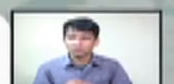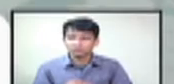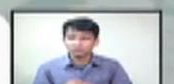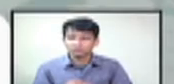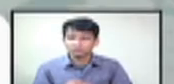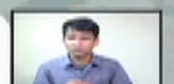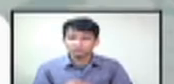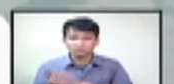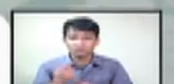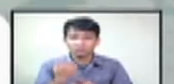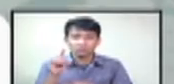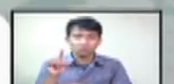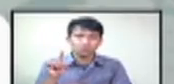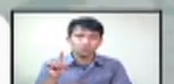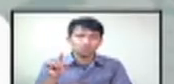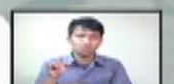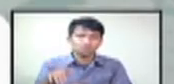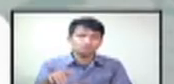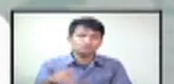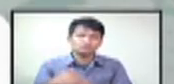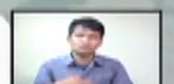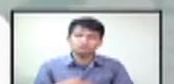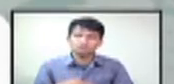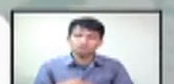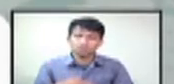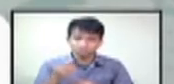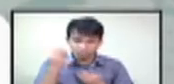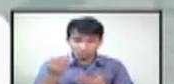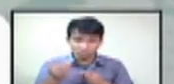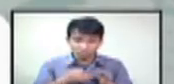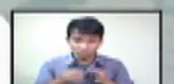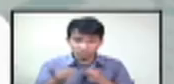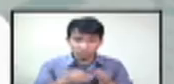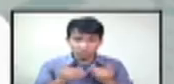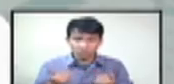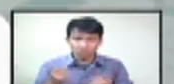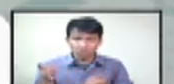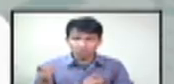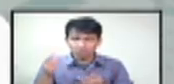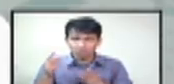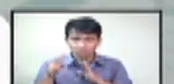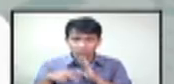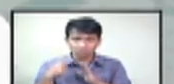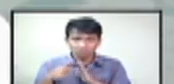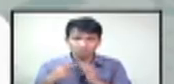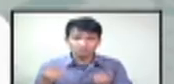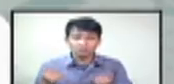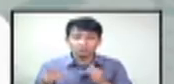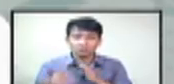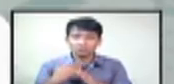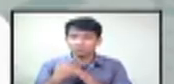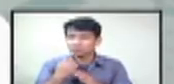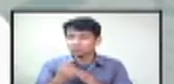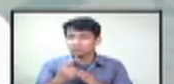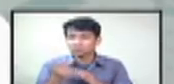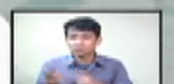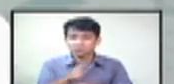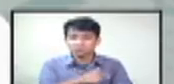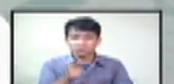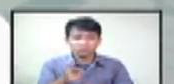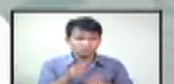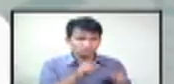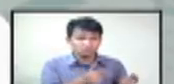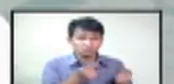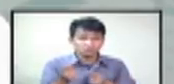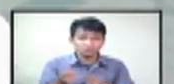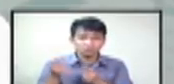alauna yata. Okay. At naikwento nga po sa inyo, tulad nitong sinabi na sa video, na sila ho'y pinagpapasapasahan